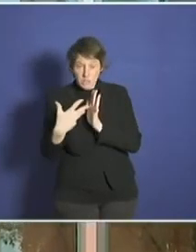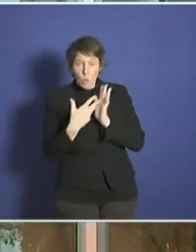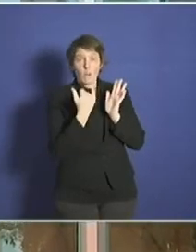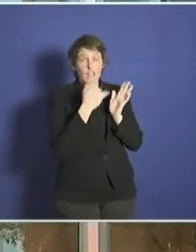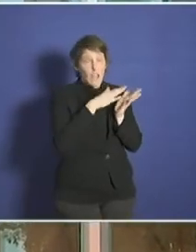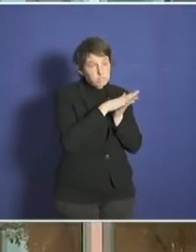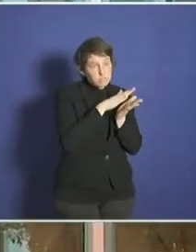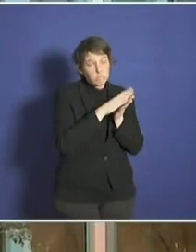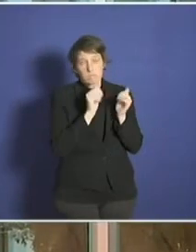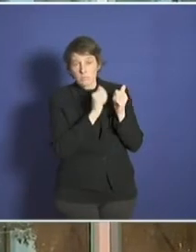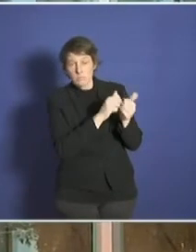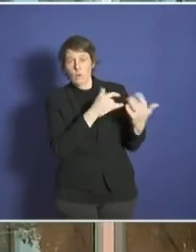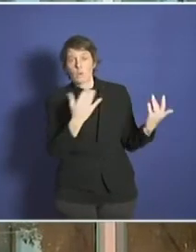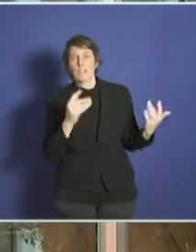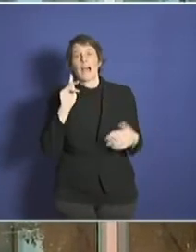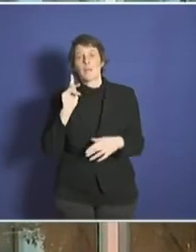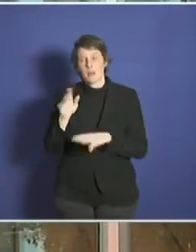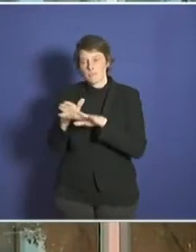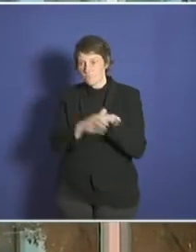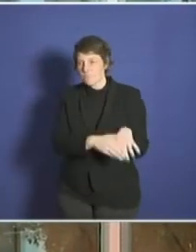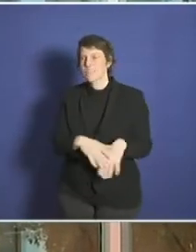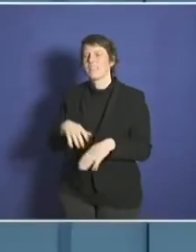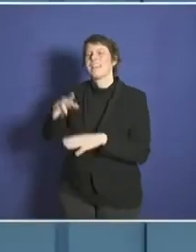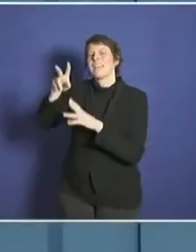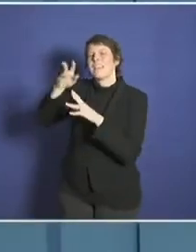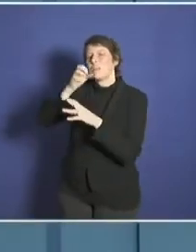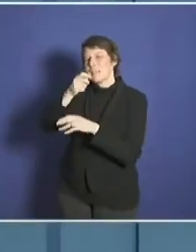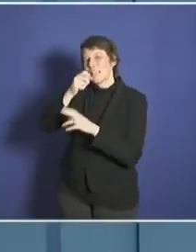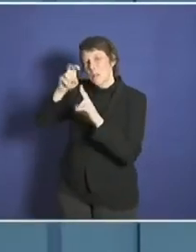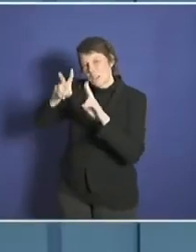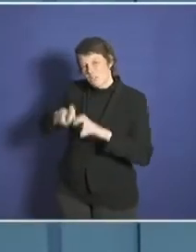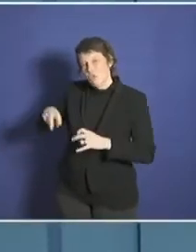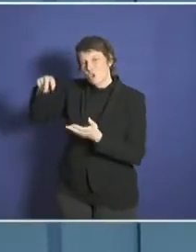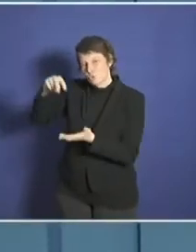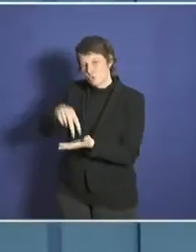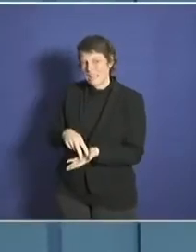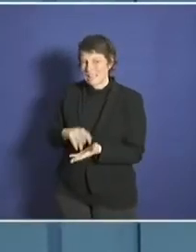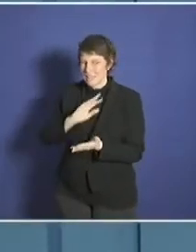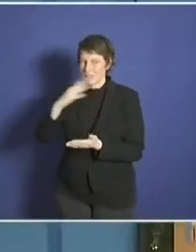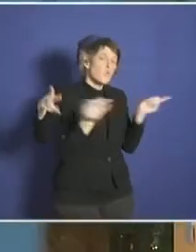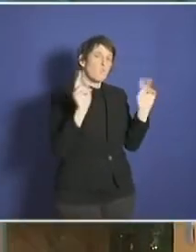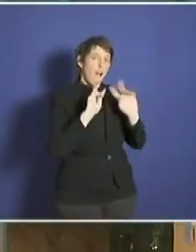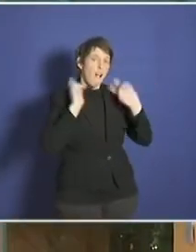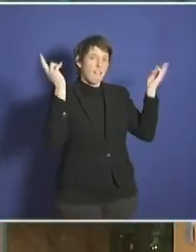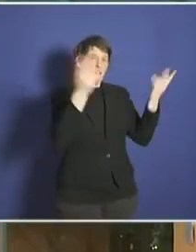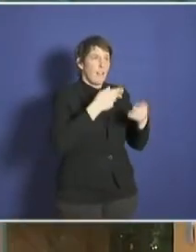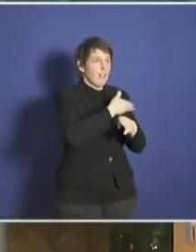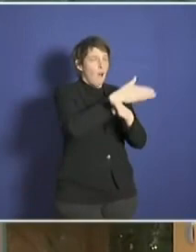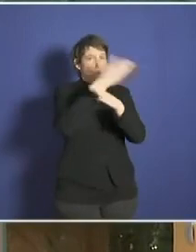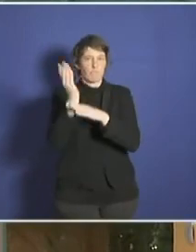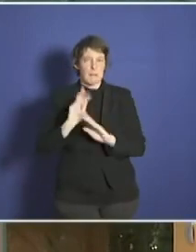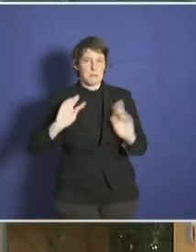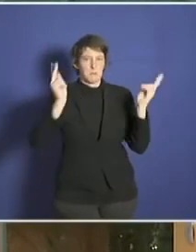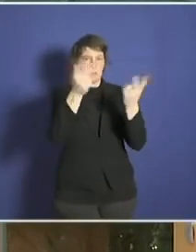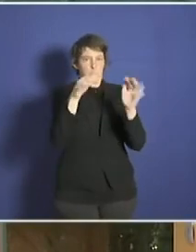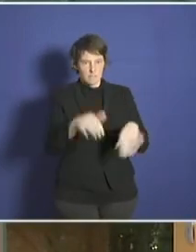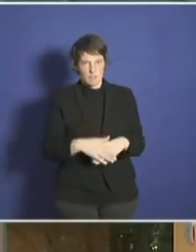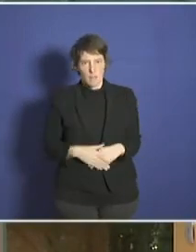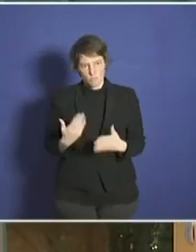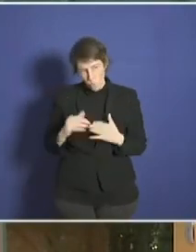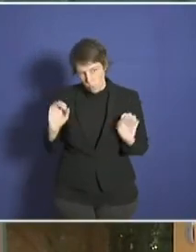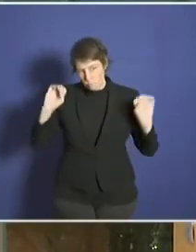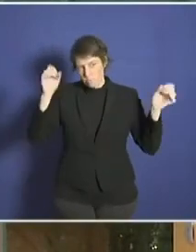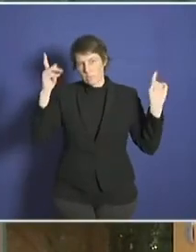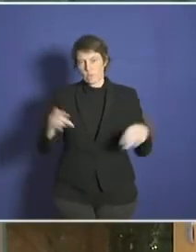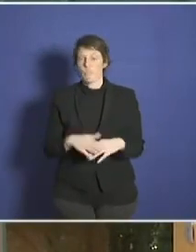dem Stand der Medikamentenforschung müsste ich Ihnen tatsächlich nachreichen. Danke. Okay, dann sind wir damit am Ende. Vielen Dank für